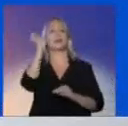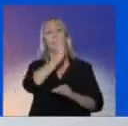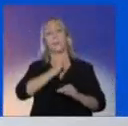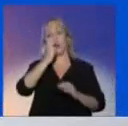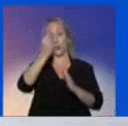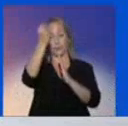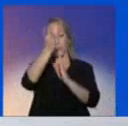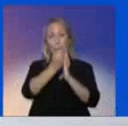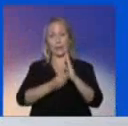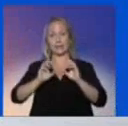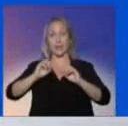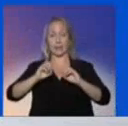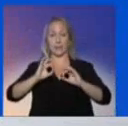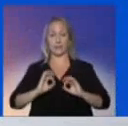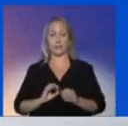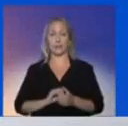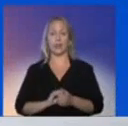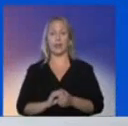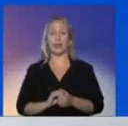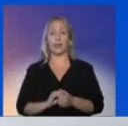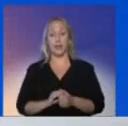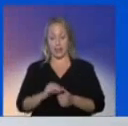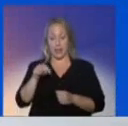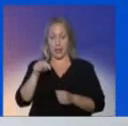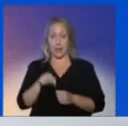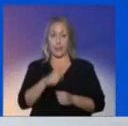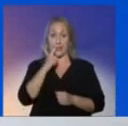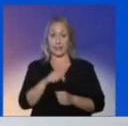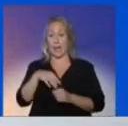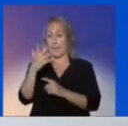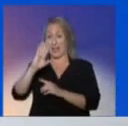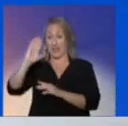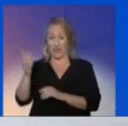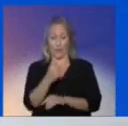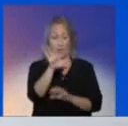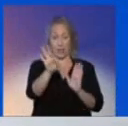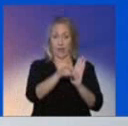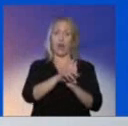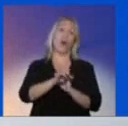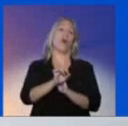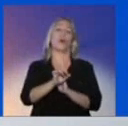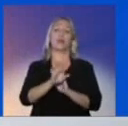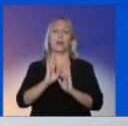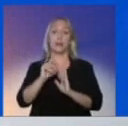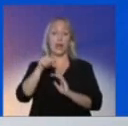της εκπαίδευσης σήμερα. Δεν θα είμαστε στον κανόνα 1:5. Αυτό μπορώ να σας το πω πια. Διότι